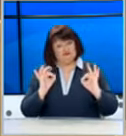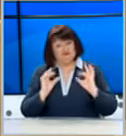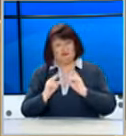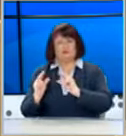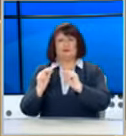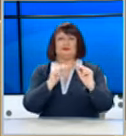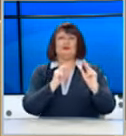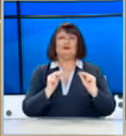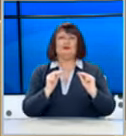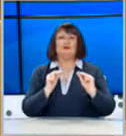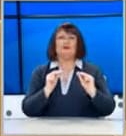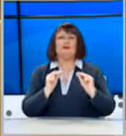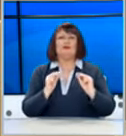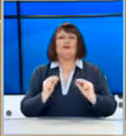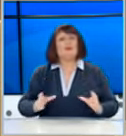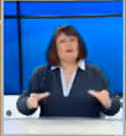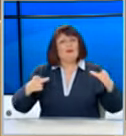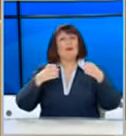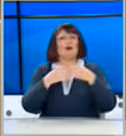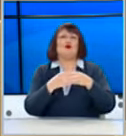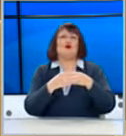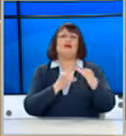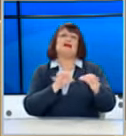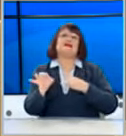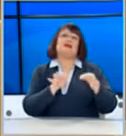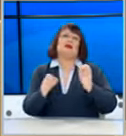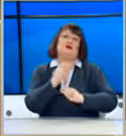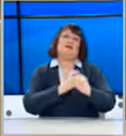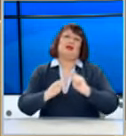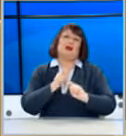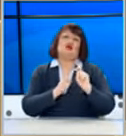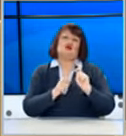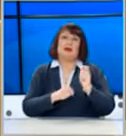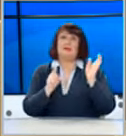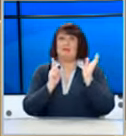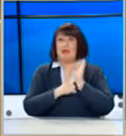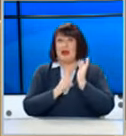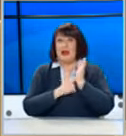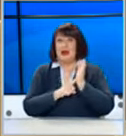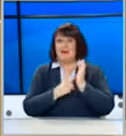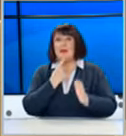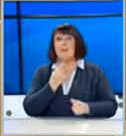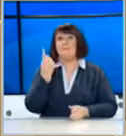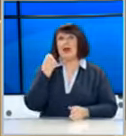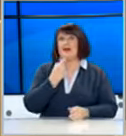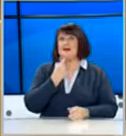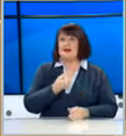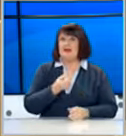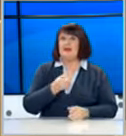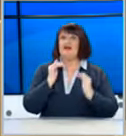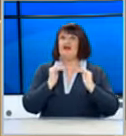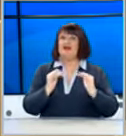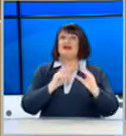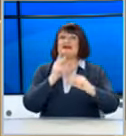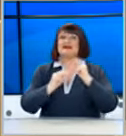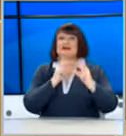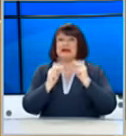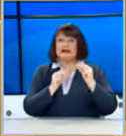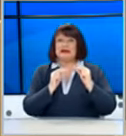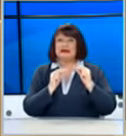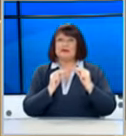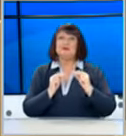συζητήσουμε για ένα διακομματικό σχέδιο. Πρέπει λοιπόν, όπως είπα και πέρυσι, σε μια ανάλογη συζήτηση αυτή